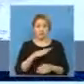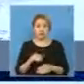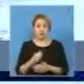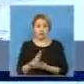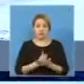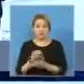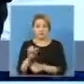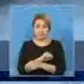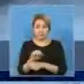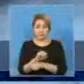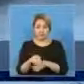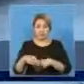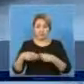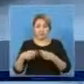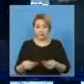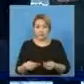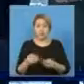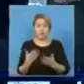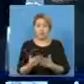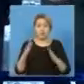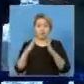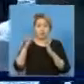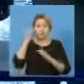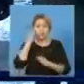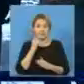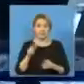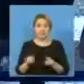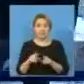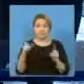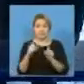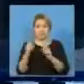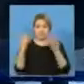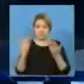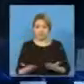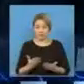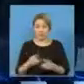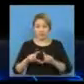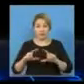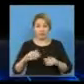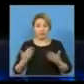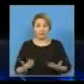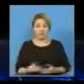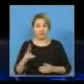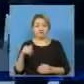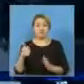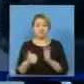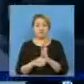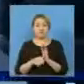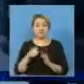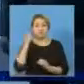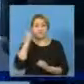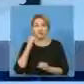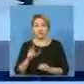служебного автотранспорта и передал транспорт на благо дома престарелых. К слову, на данный момент в учреждении проживают 206 пожилых